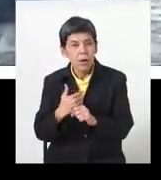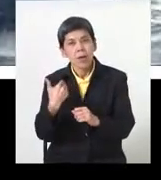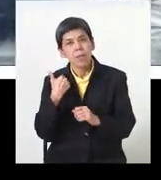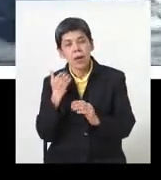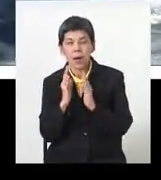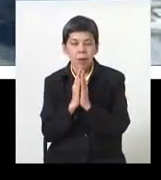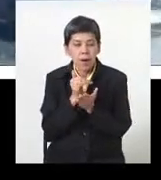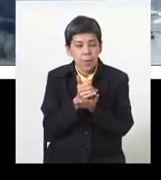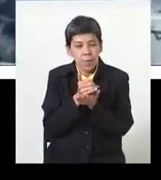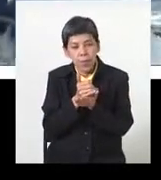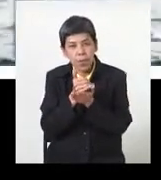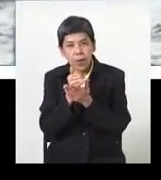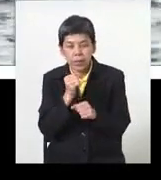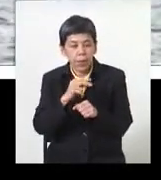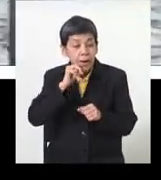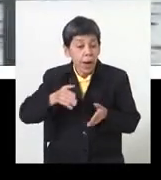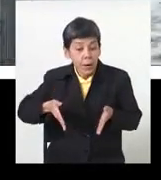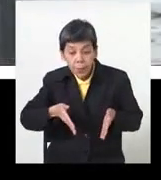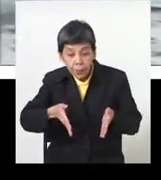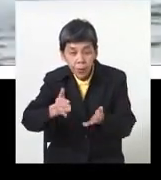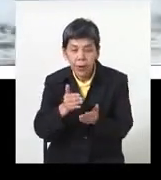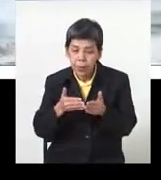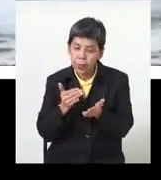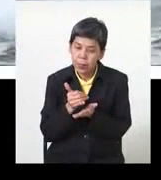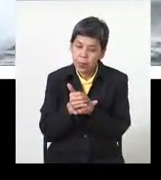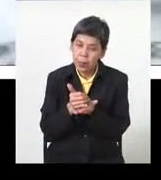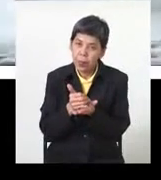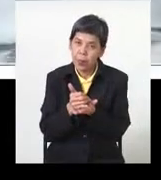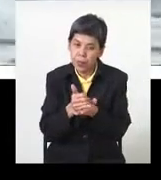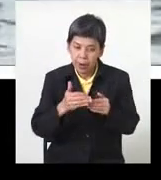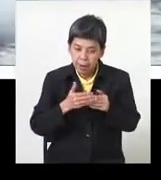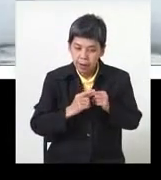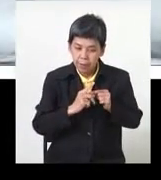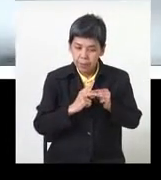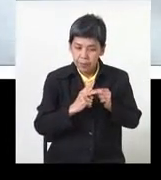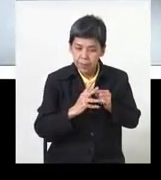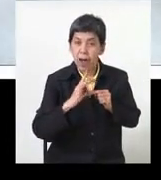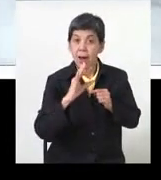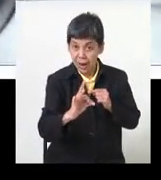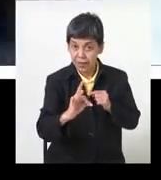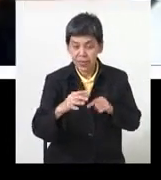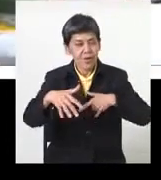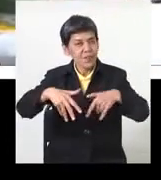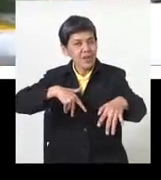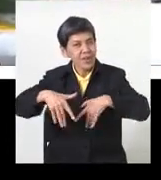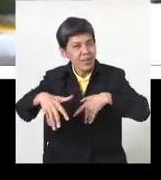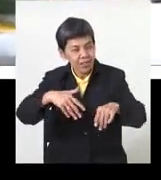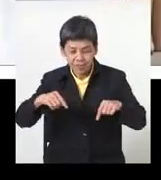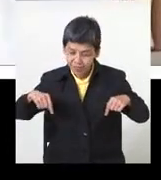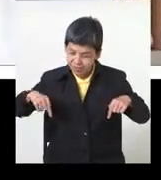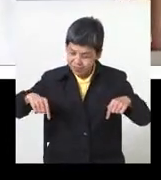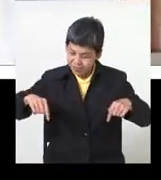มีขบวนแห่ครับในสมัยก่อนก็จะแห่ทางน้ำแห่ตั้งแต่วัดหลัก 1จนชนวัดหลักแ8ออเพื่อให้เอ่อประชา